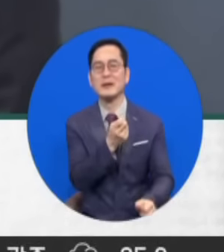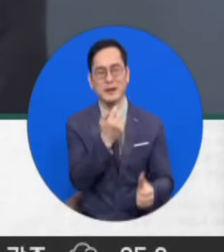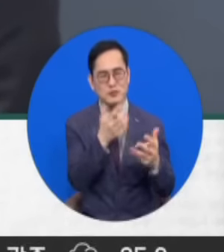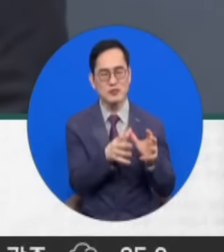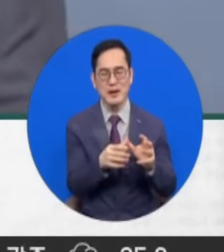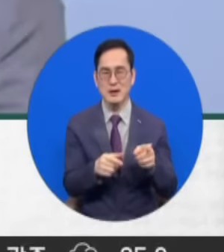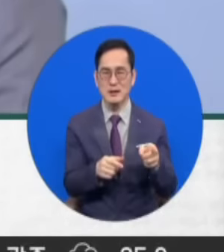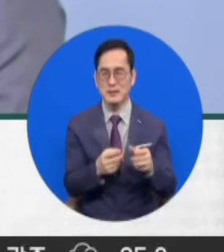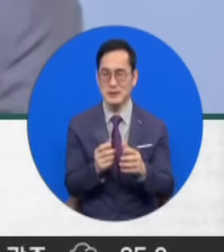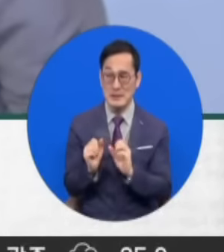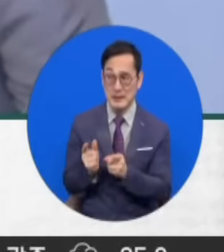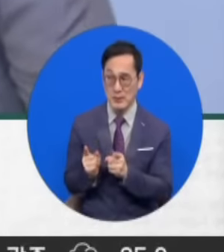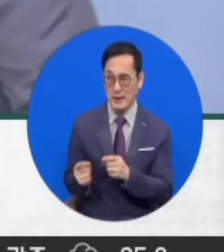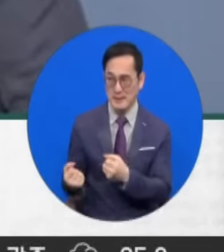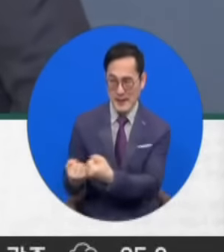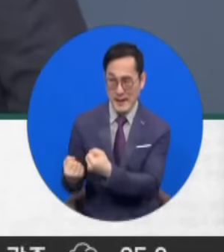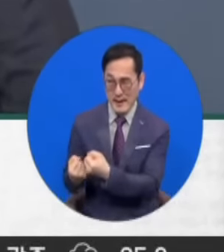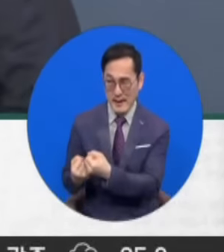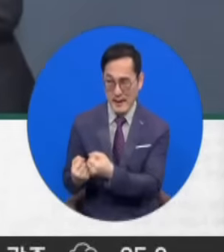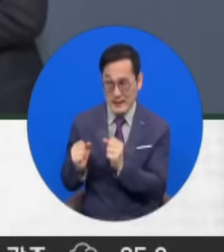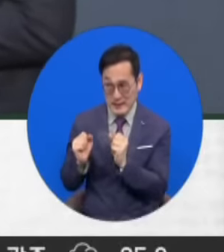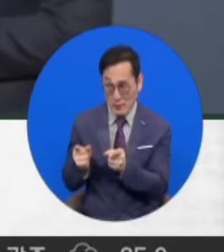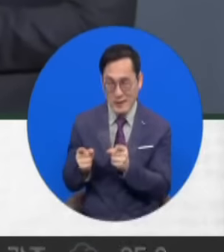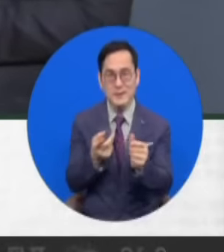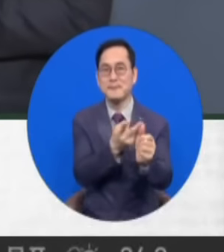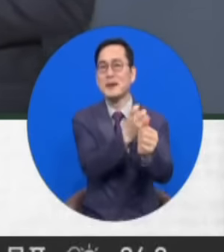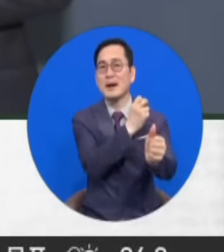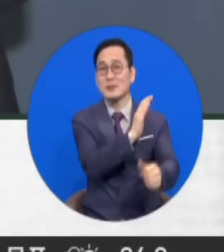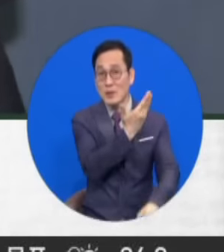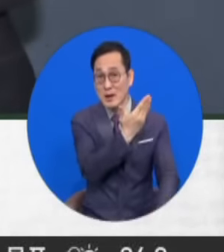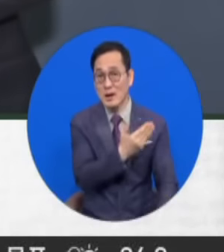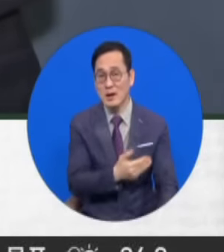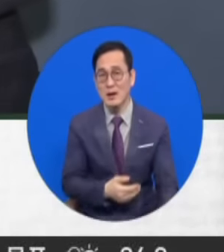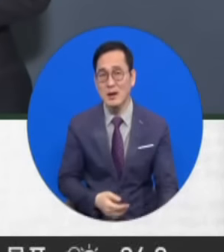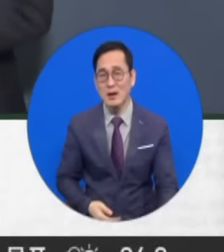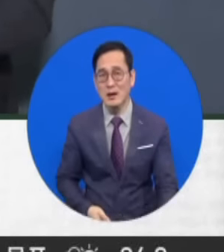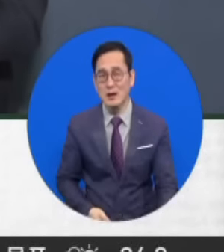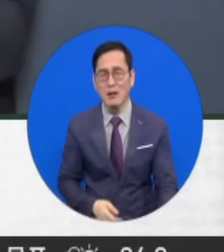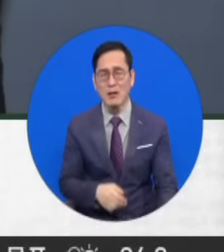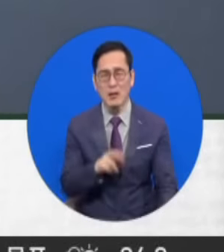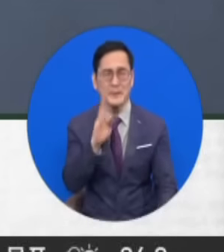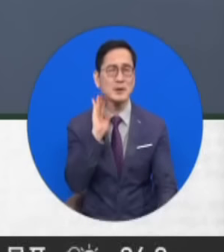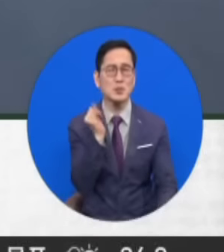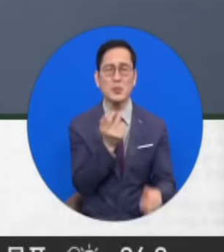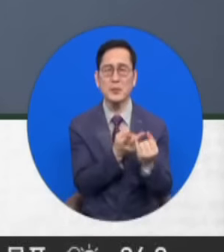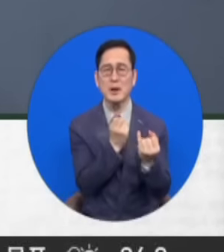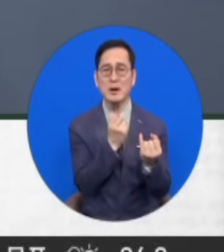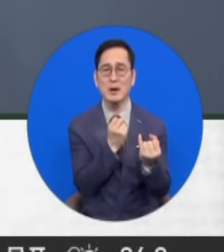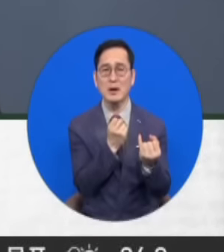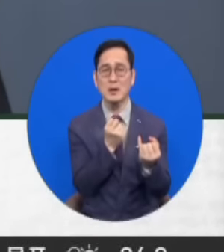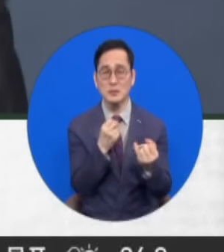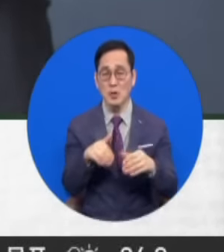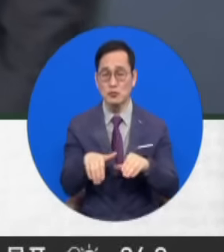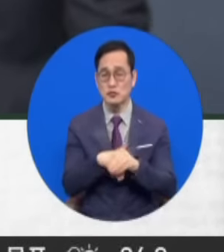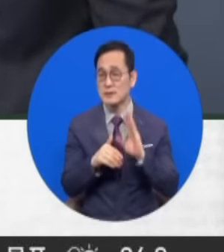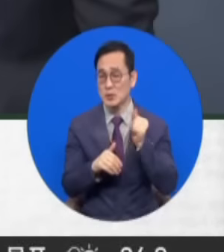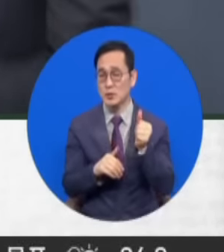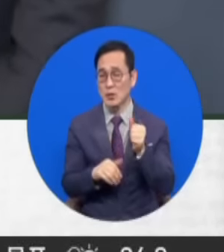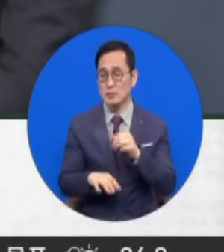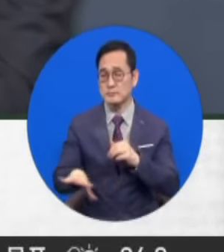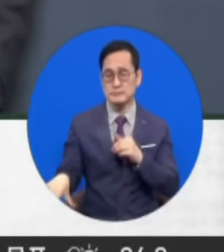이용해서 정권을 획득해 갔고 우린 정권을 잃었죠. 그리고 또 정권을 가져간 문재인 정부가 우리